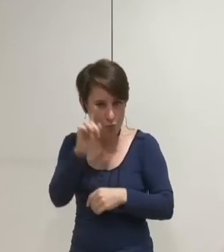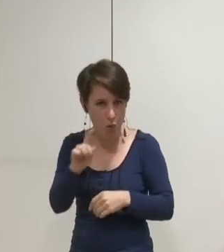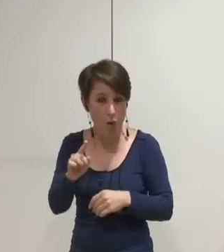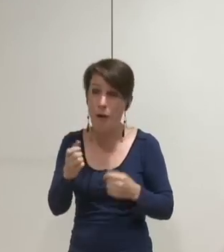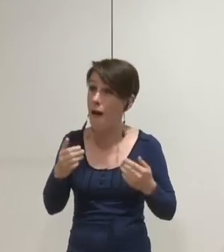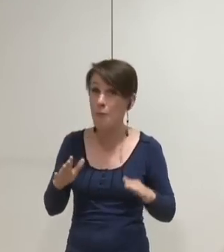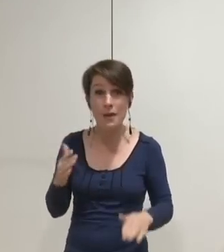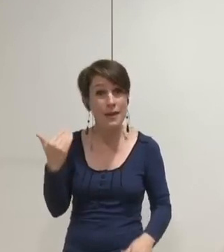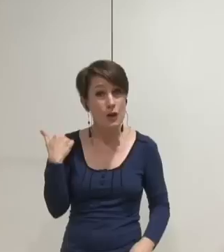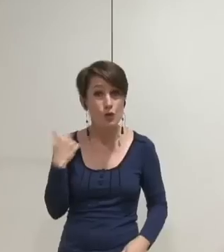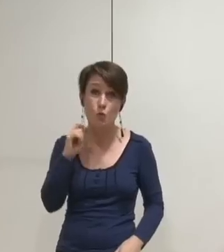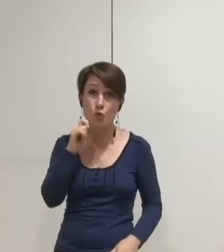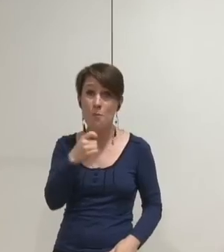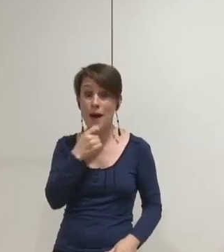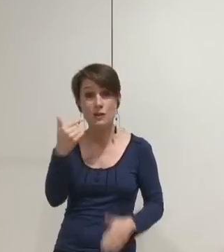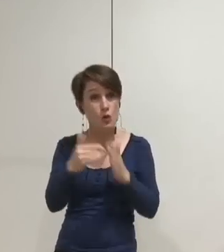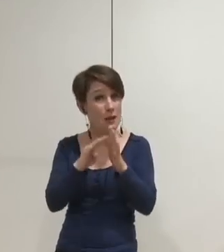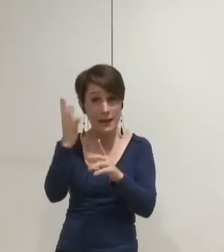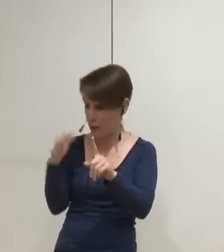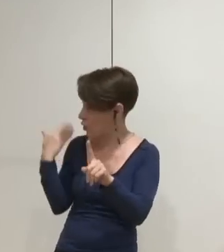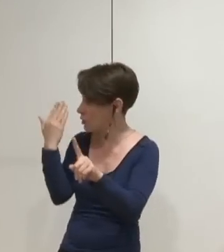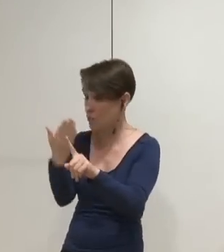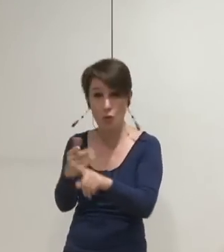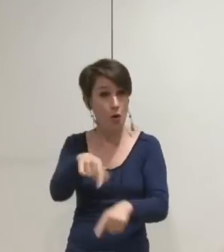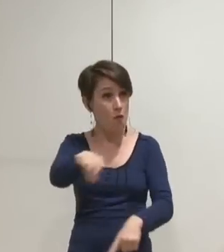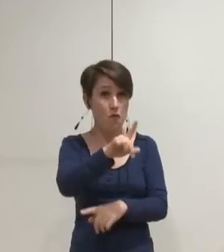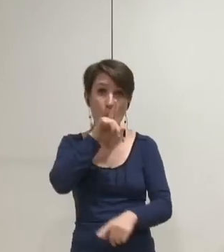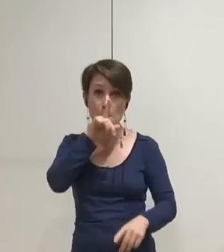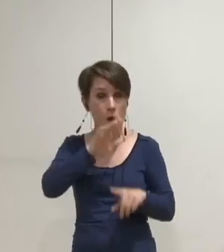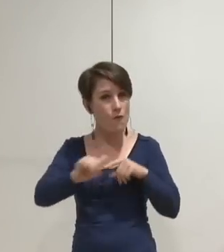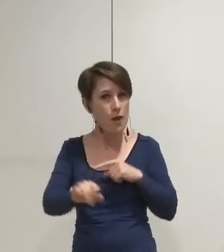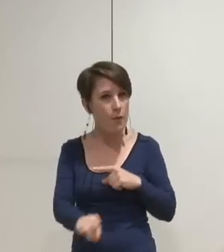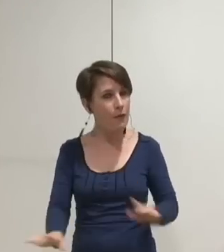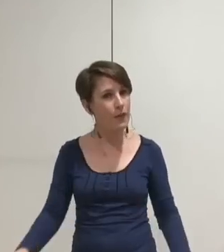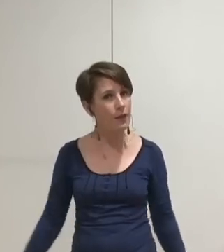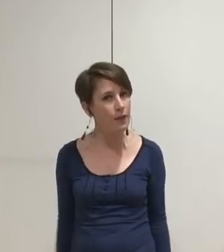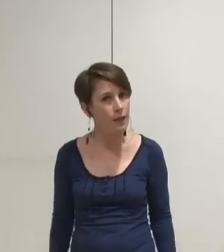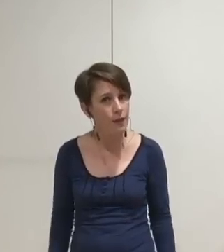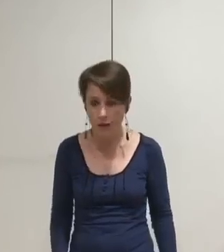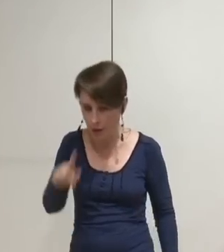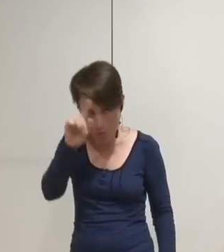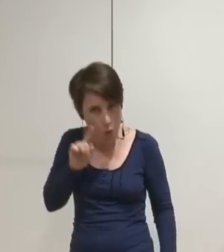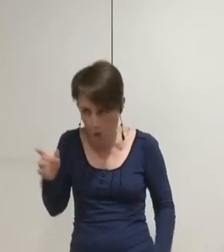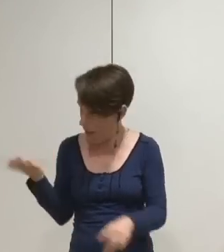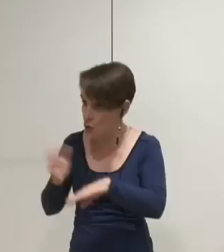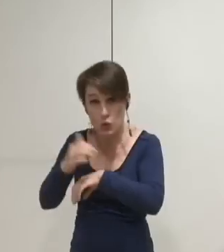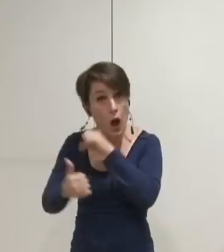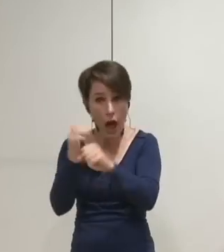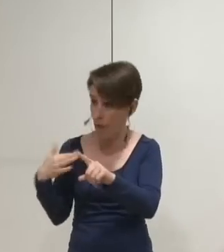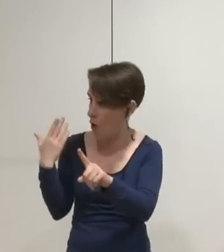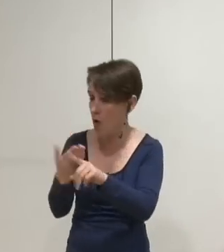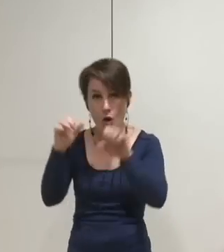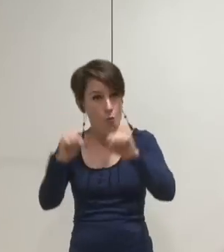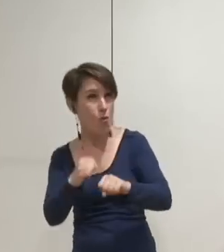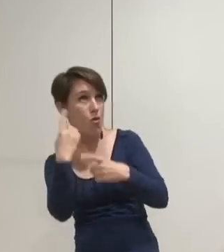entre mars et octobre 2014 et là vous aviez le pouvoir de le faire y compris en saisissant le préfet sur des notions d'urgence et